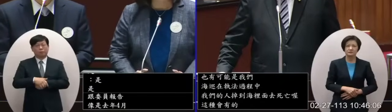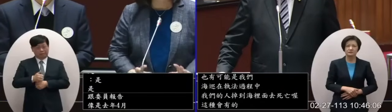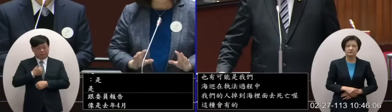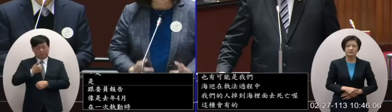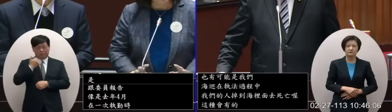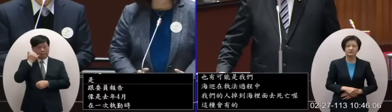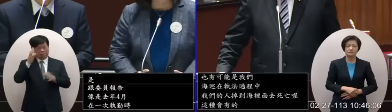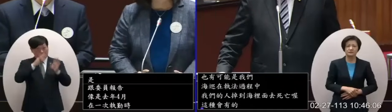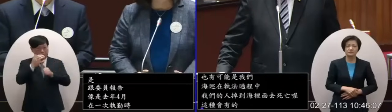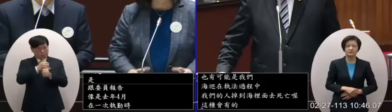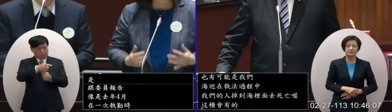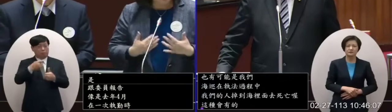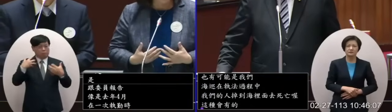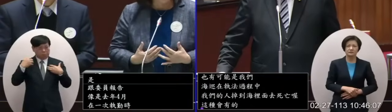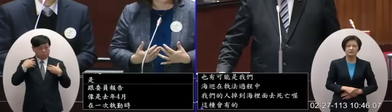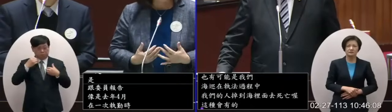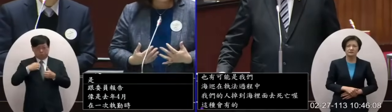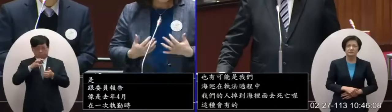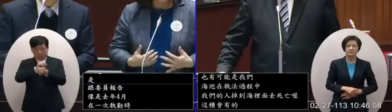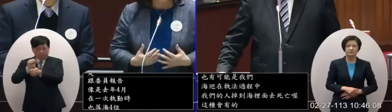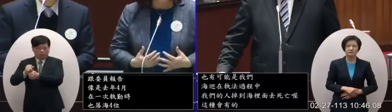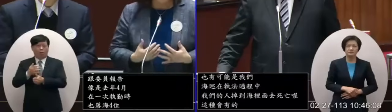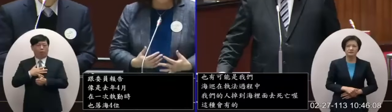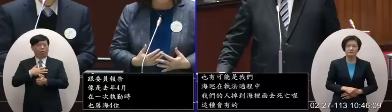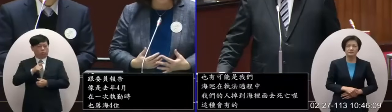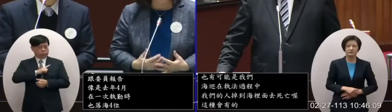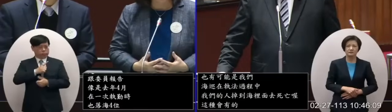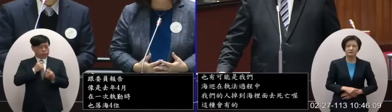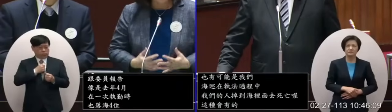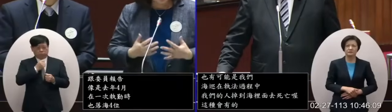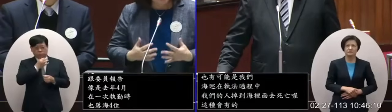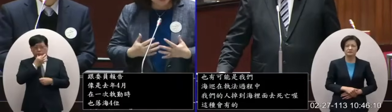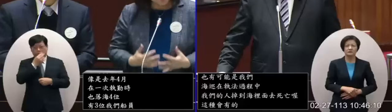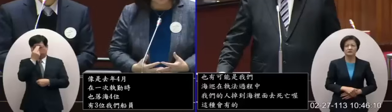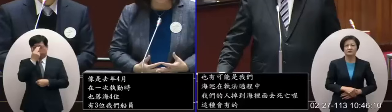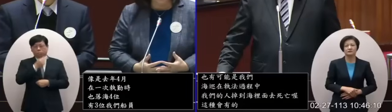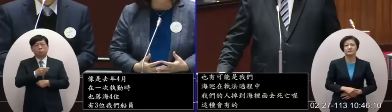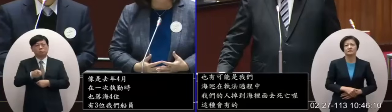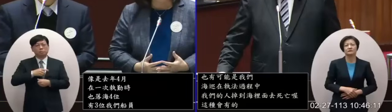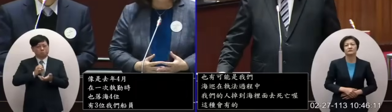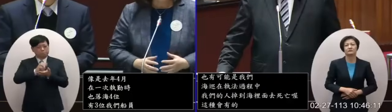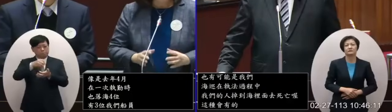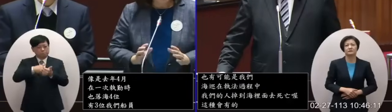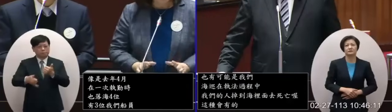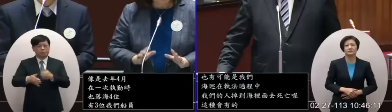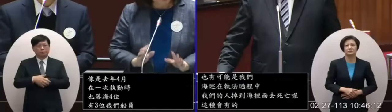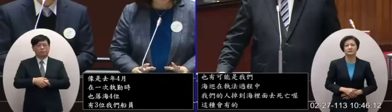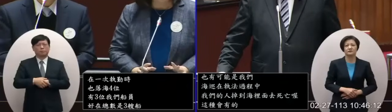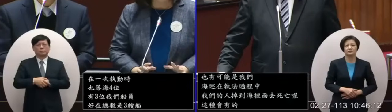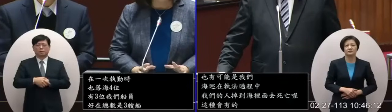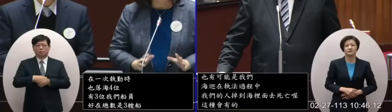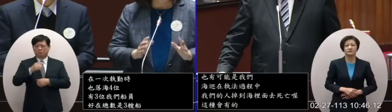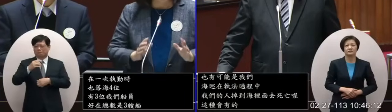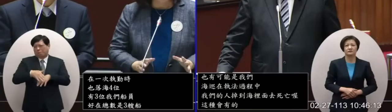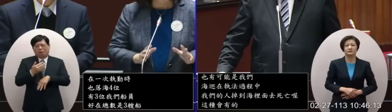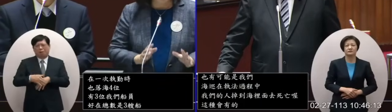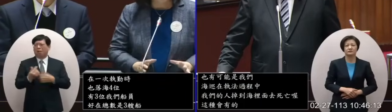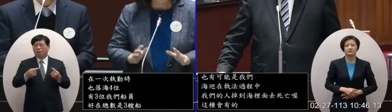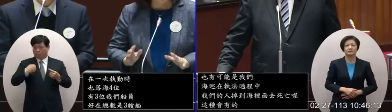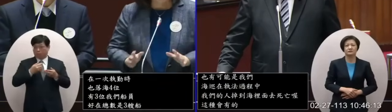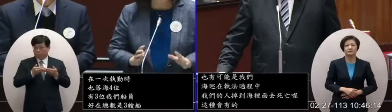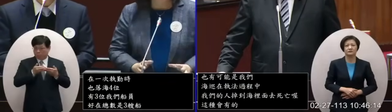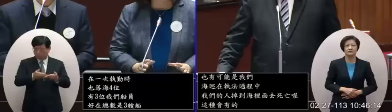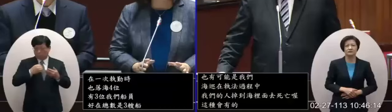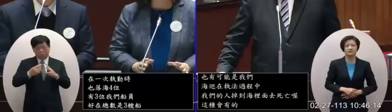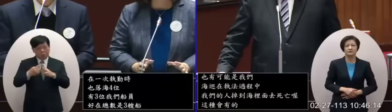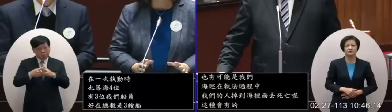海巡同仁在执法的时候，知道自己也是在搏命，所以跟委员报告。绝对不可能说我们的船